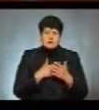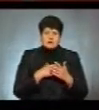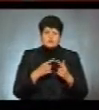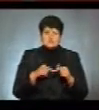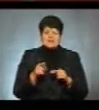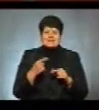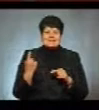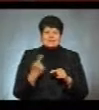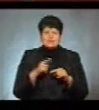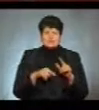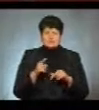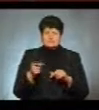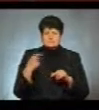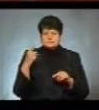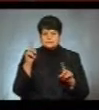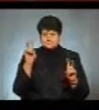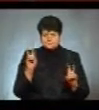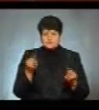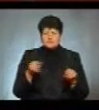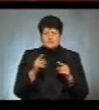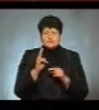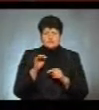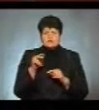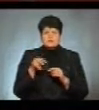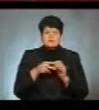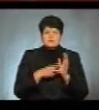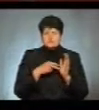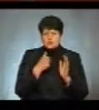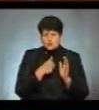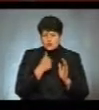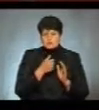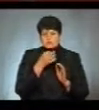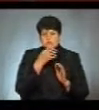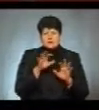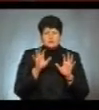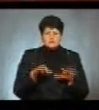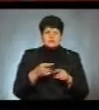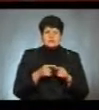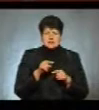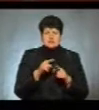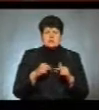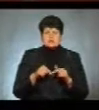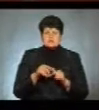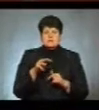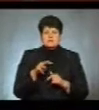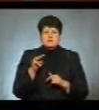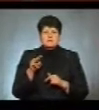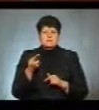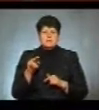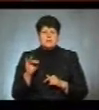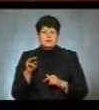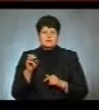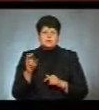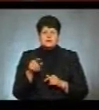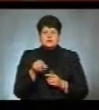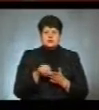«Єдина родина Тернопільщини» створили в квітні 2017 року, повідомила голова цієї організації Мирослава Питак. Її членами